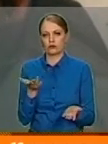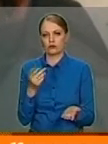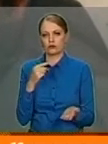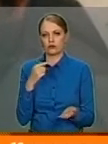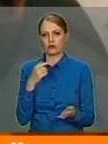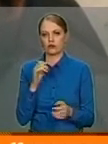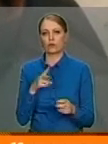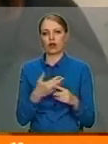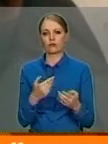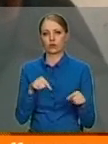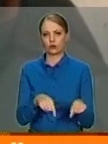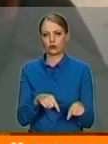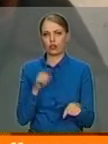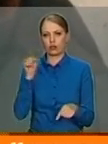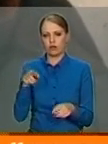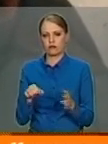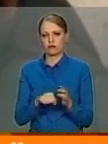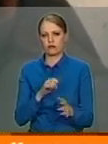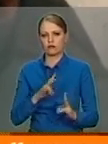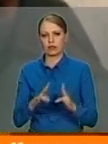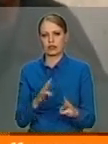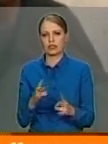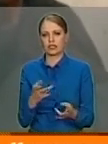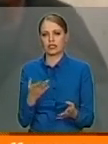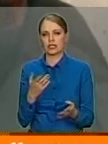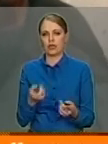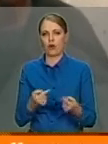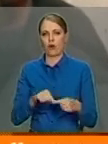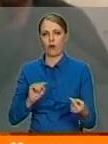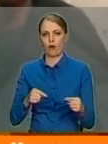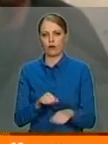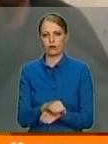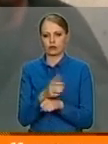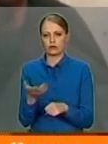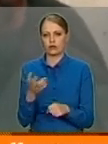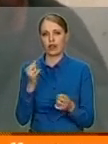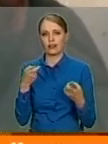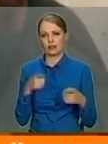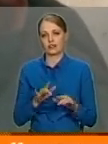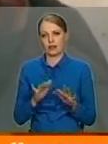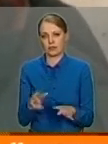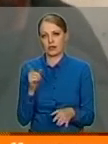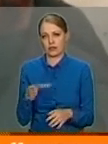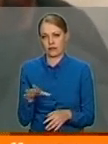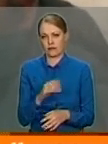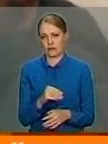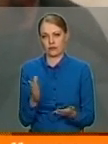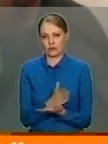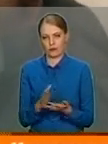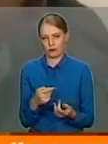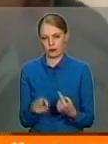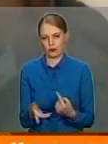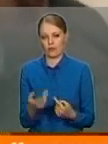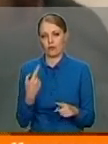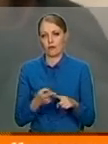хто? Бандити, якоби ополченці. Ну, а на самом то деле там все зовсім